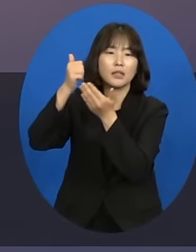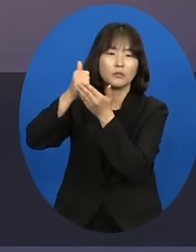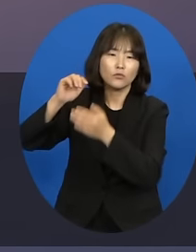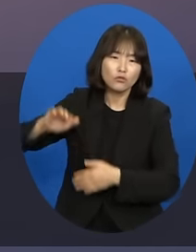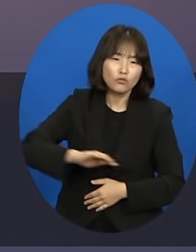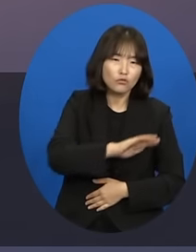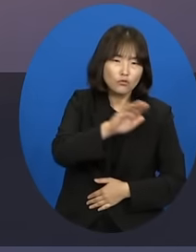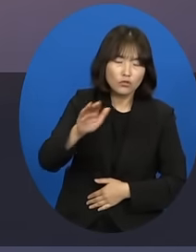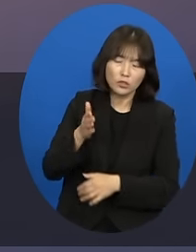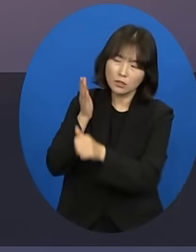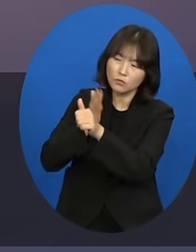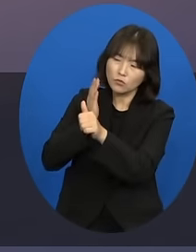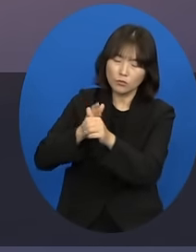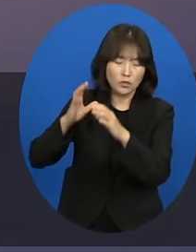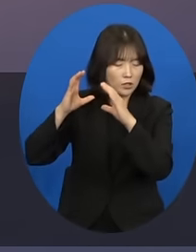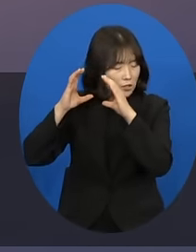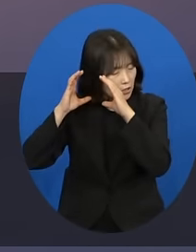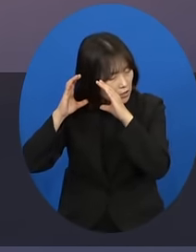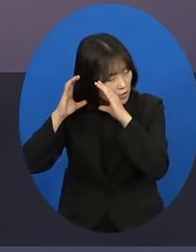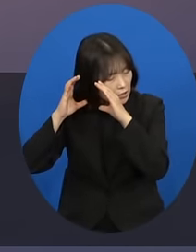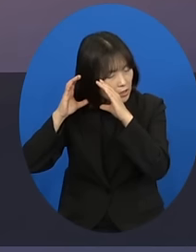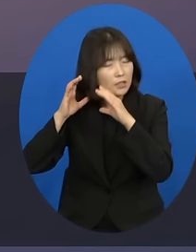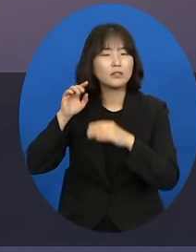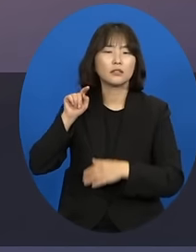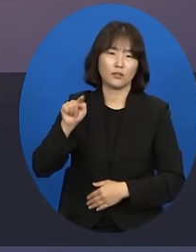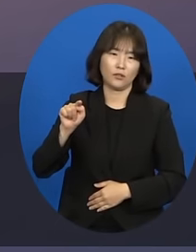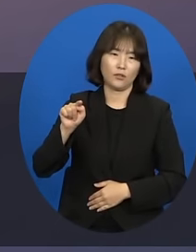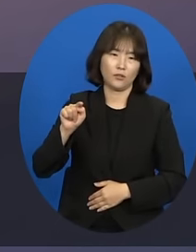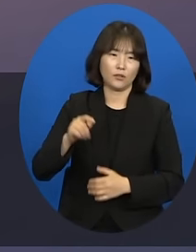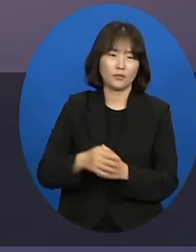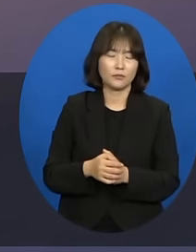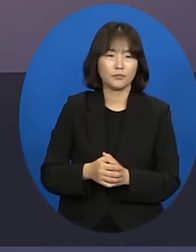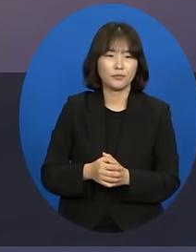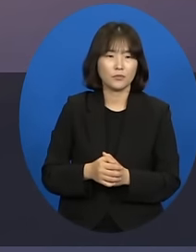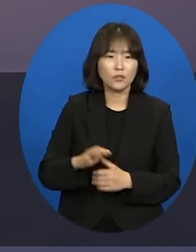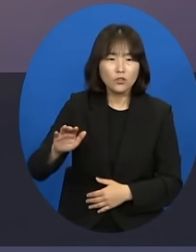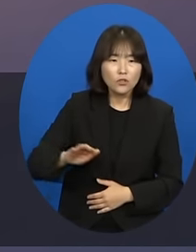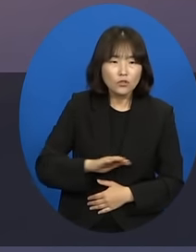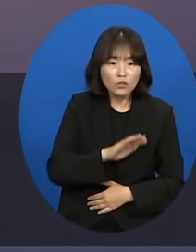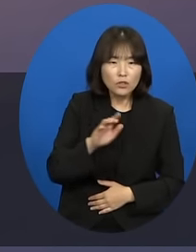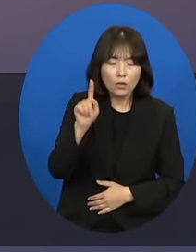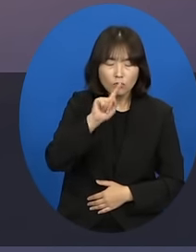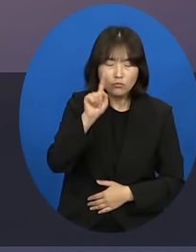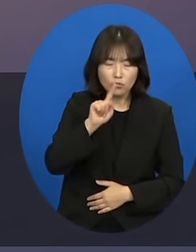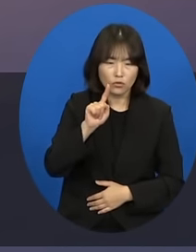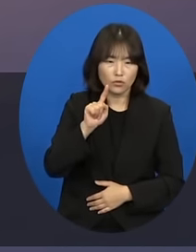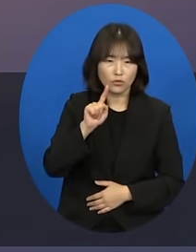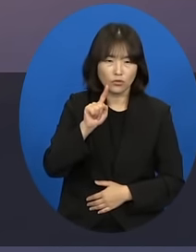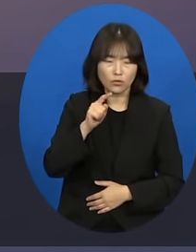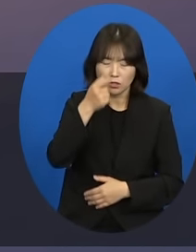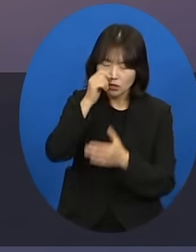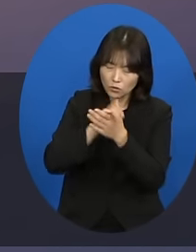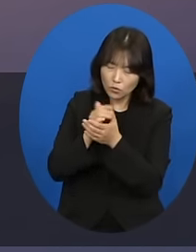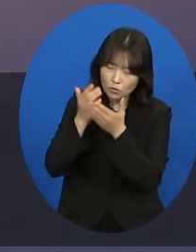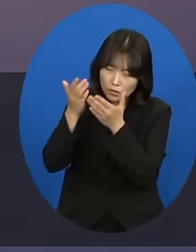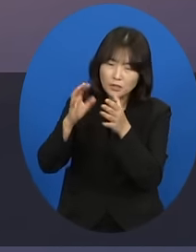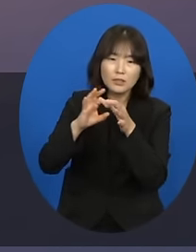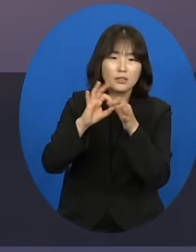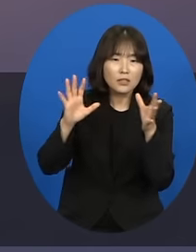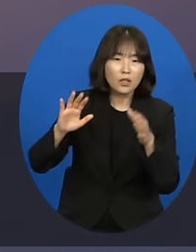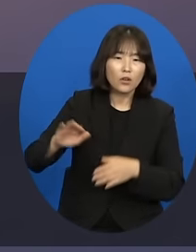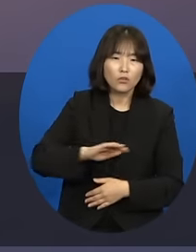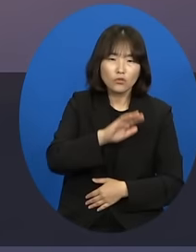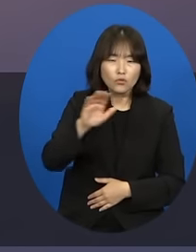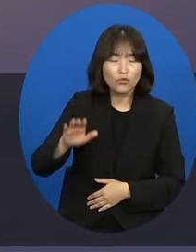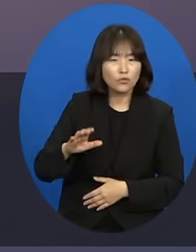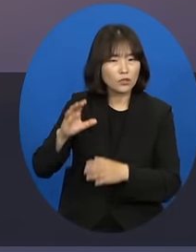청을 들어주신다는 것입니다. 15절 무엇을 구하든지 우리의 청을 들어주신다는